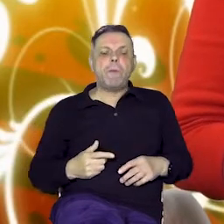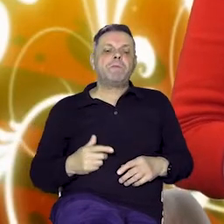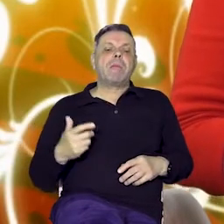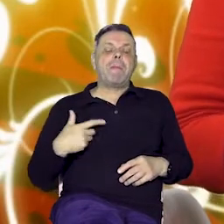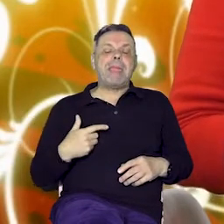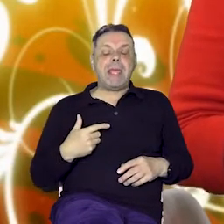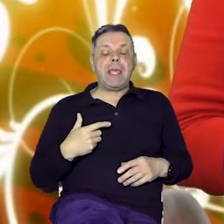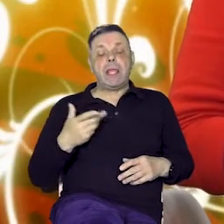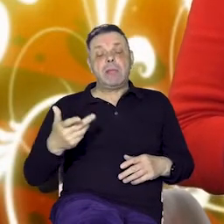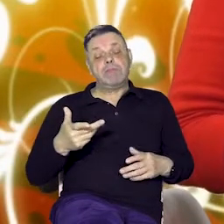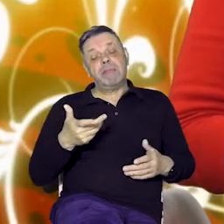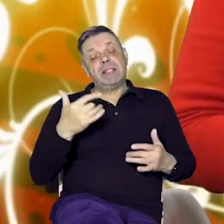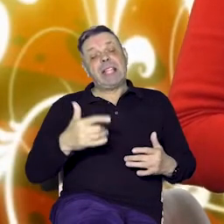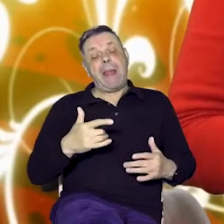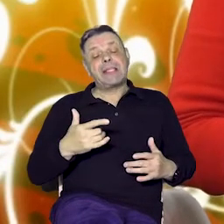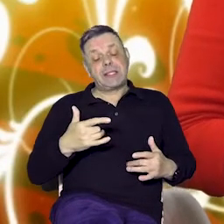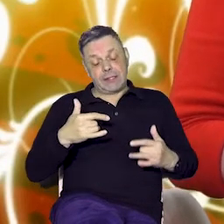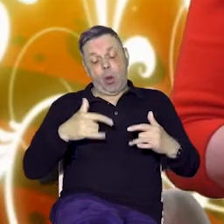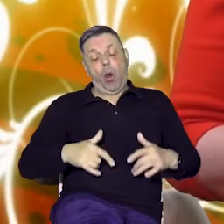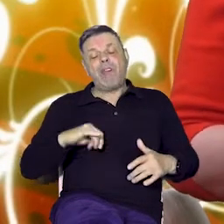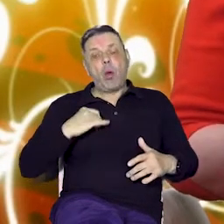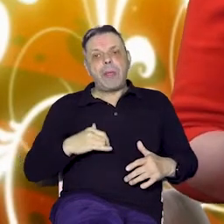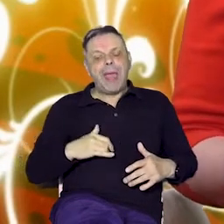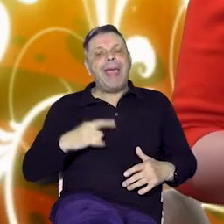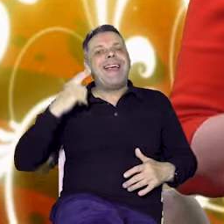znanju. U stvari znanje je ključ